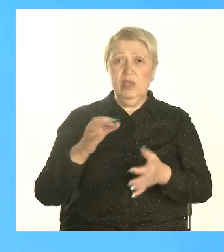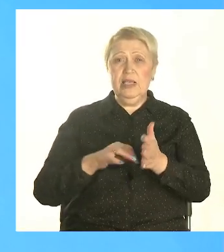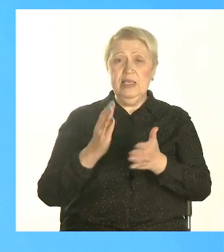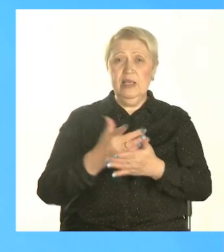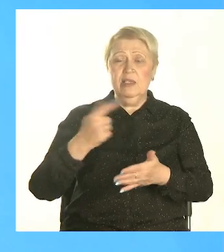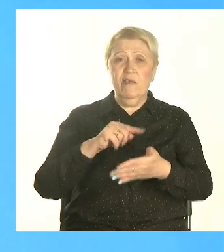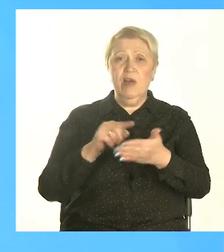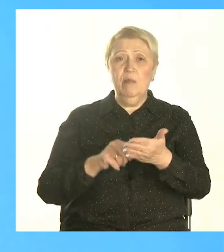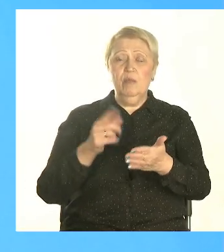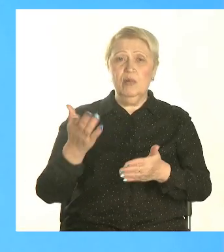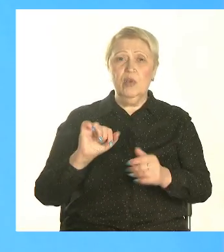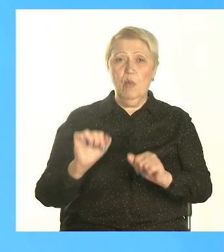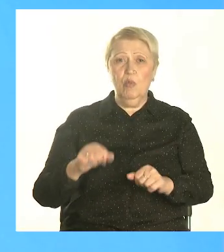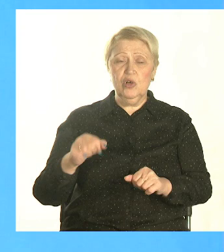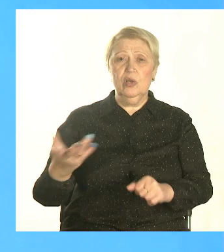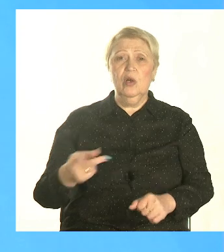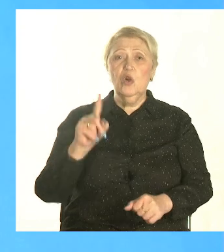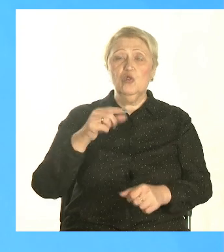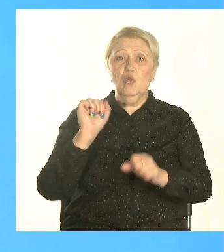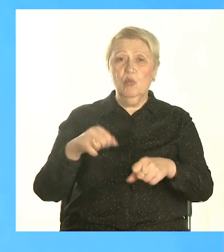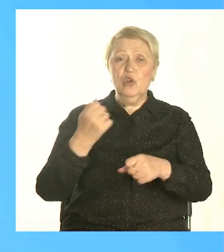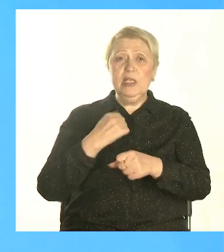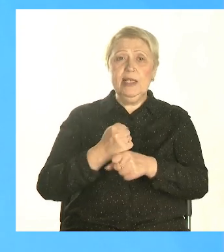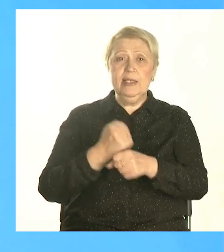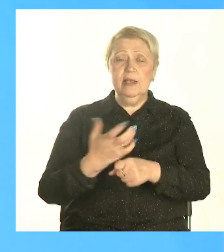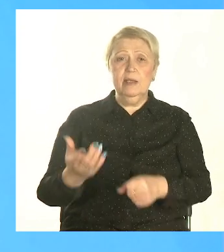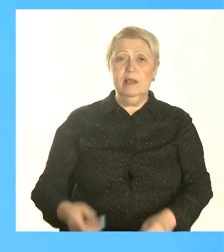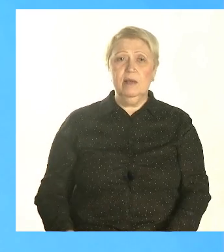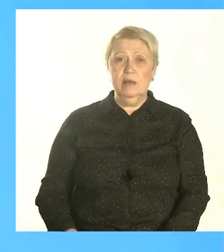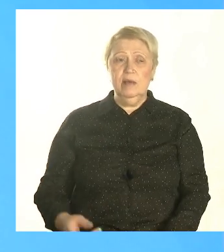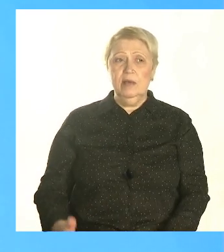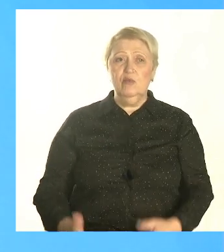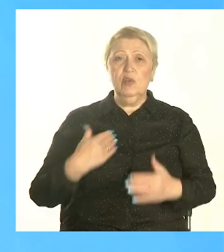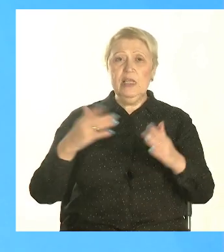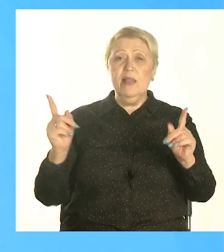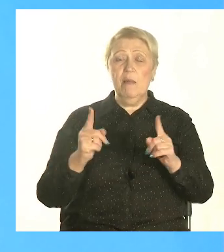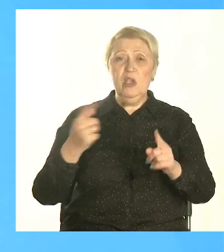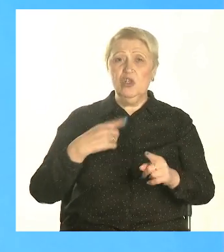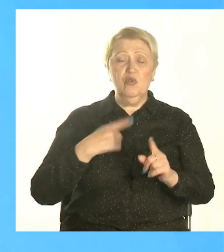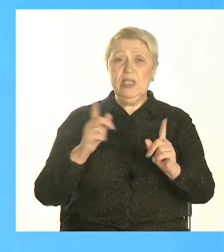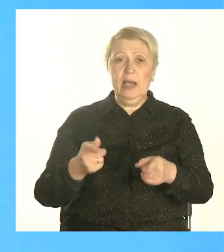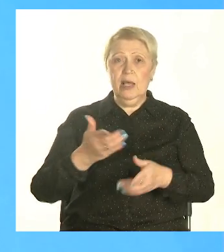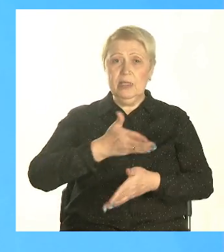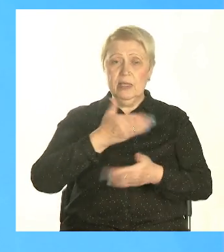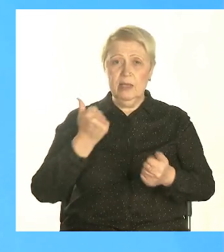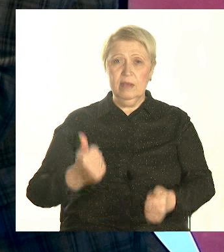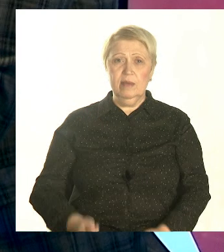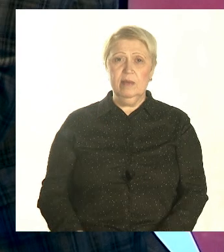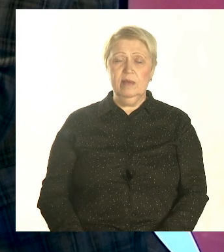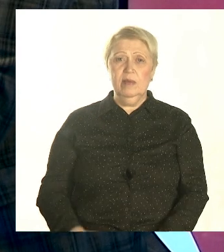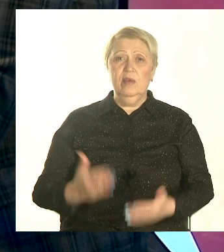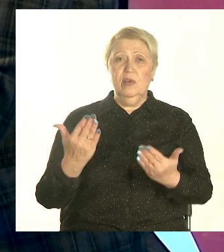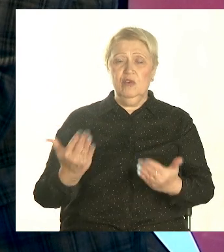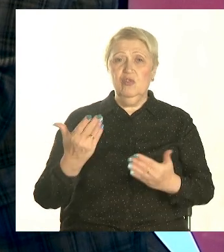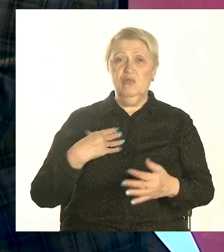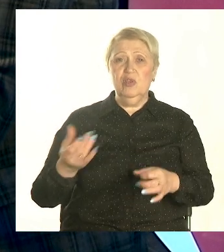не может сделать оригинальный оператор. А на меньшее наши транспортировщики фактически не согласны. Вот сейчас